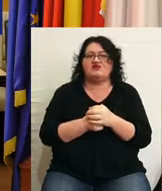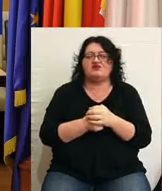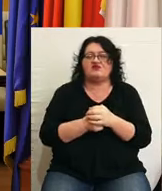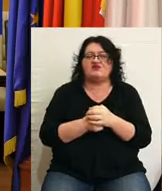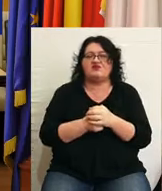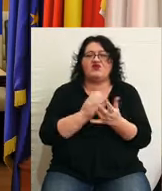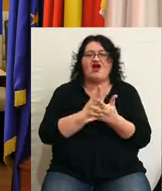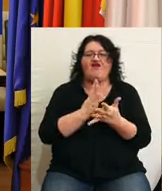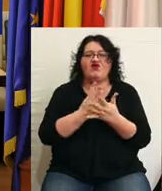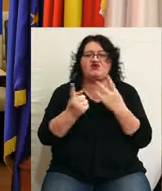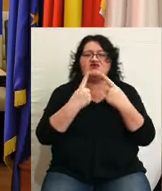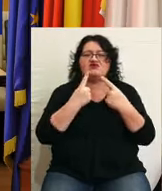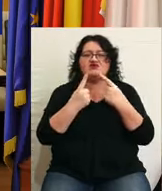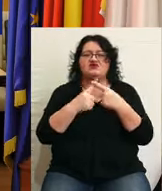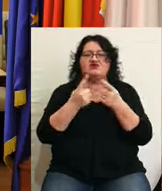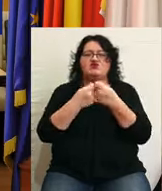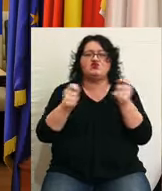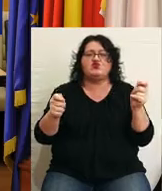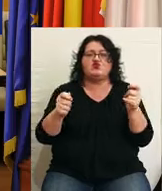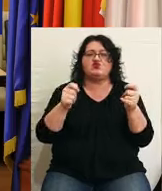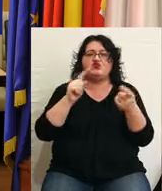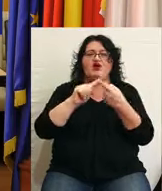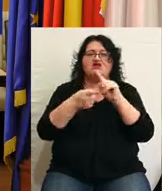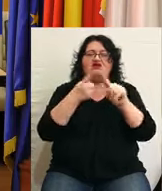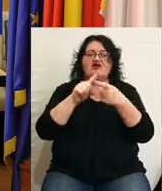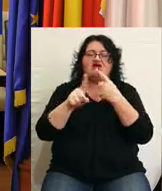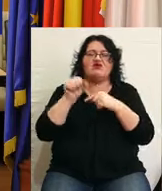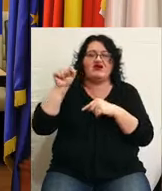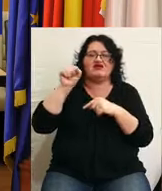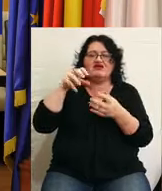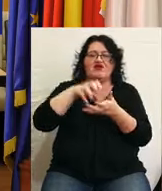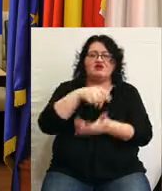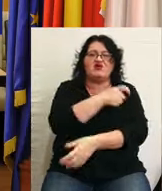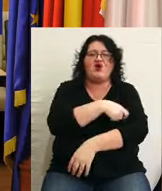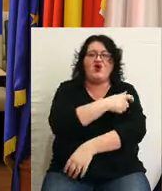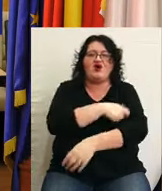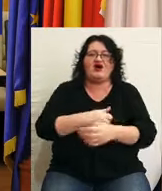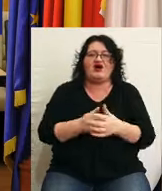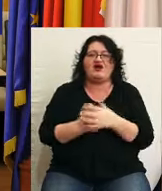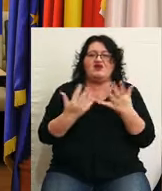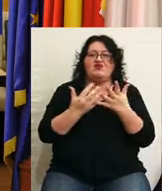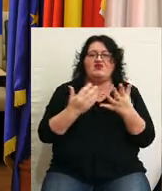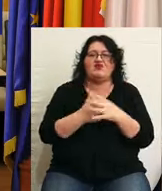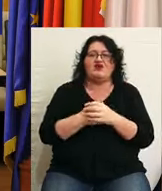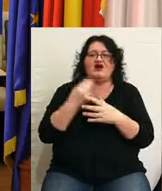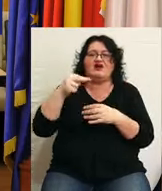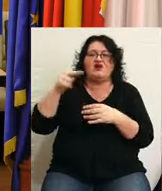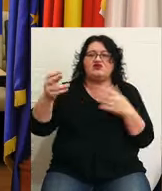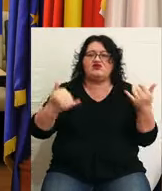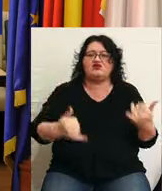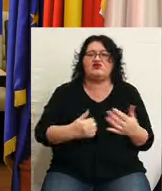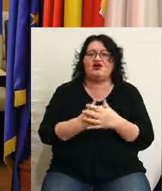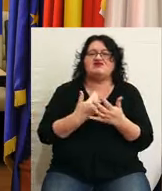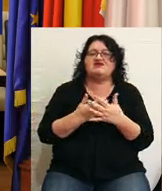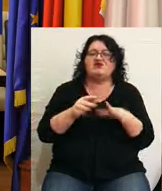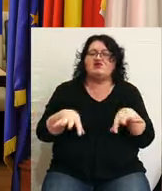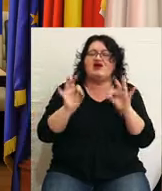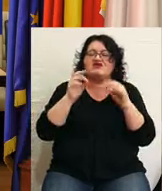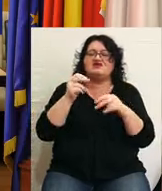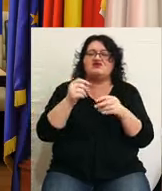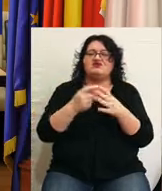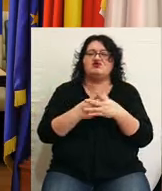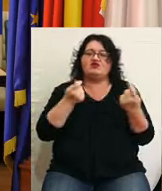Am avut discuții cu toate partidele în Consiliul Local, pe care o să le continuăm și astăzi, tocmai ca să găsim și un